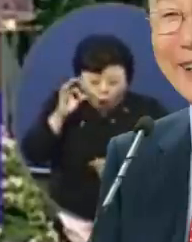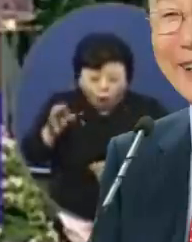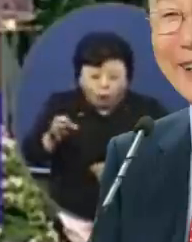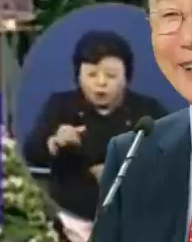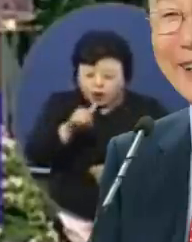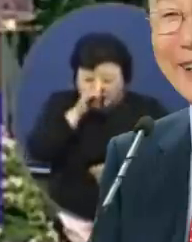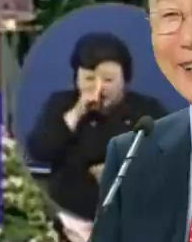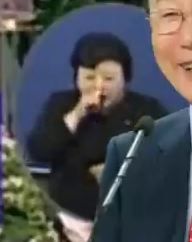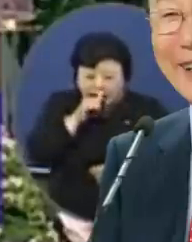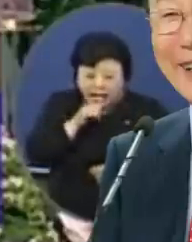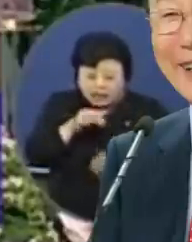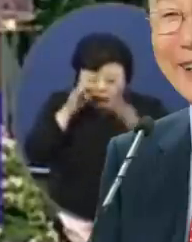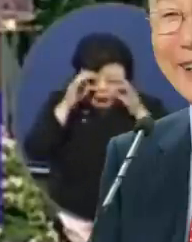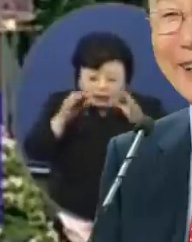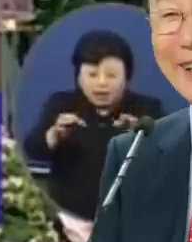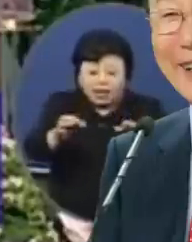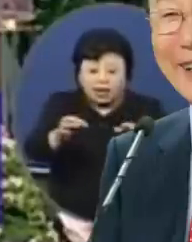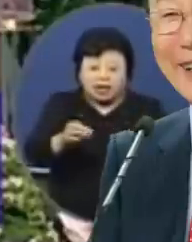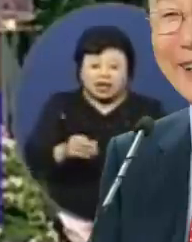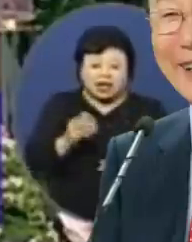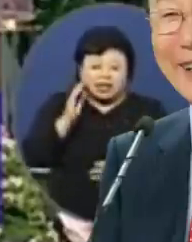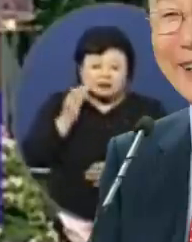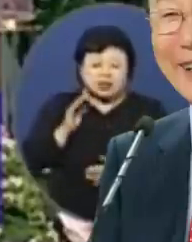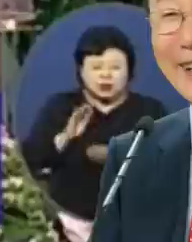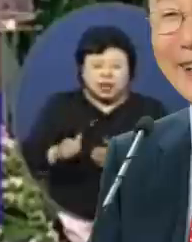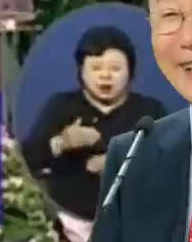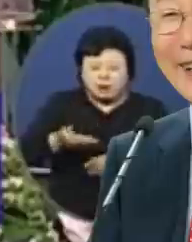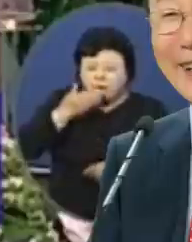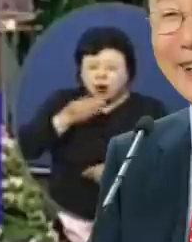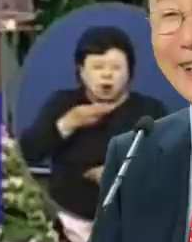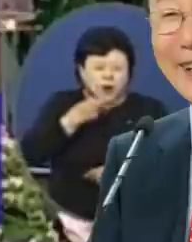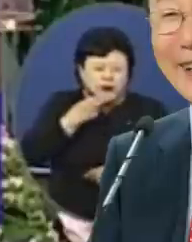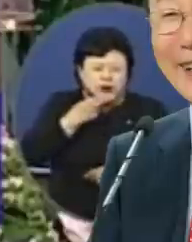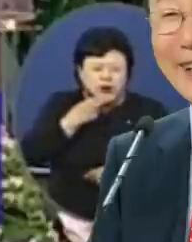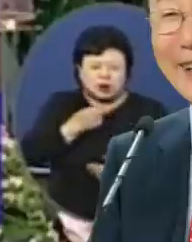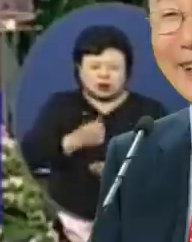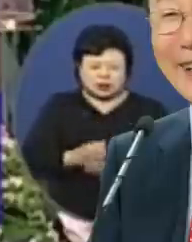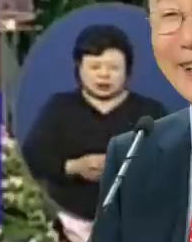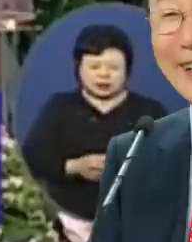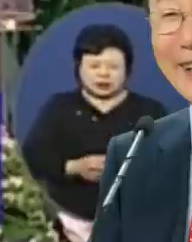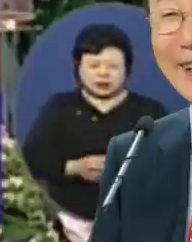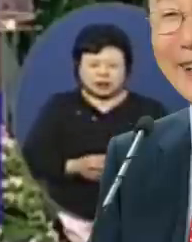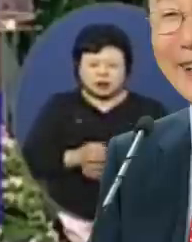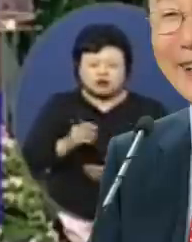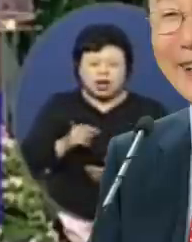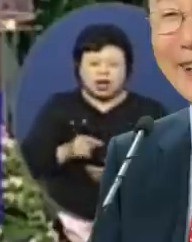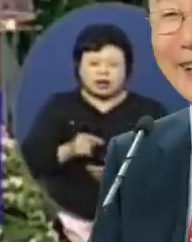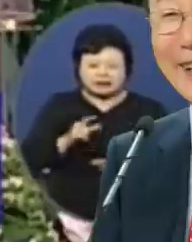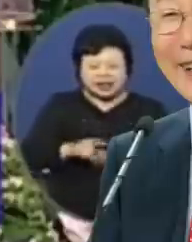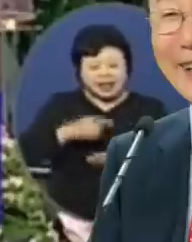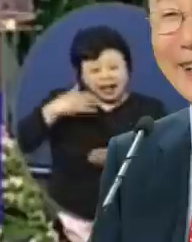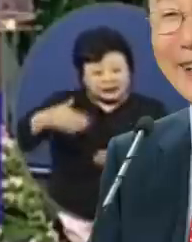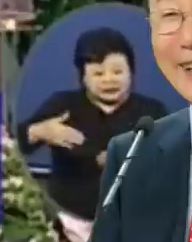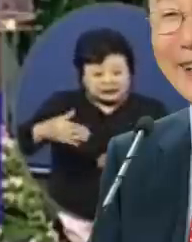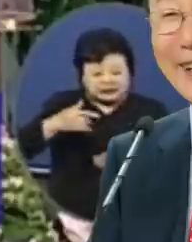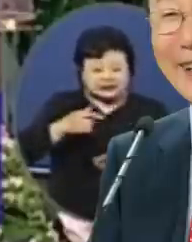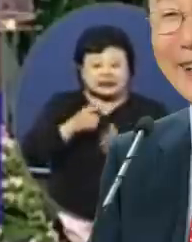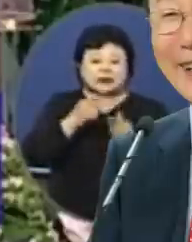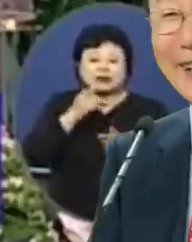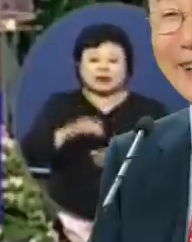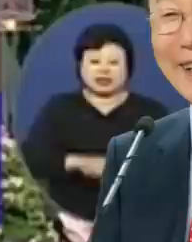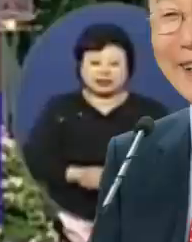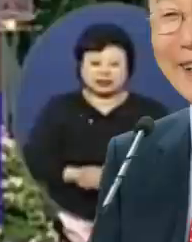있을까 하여 가셨더니 가서 본적 잎사귀 외에 아무것도 없더라. 이는 무화과의 때가 아닙니다. 예수께서 나무에게 말씀하여